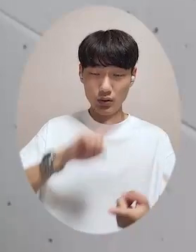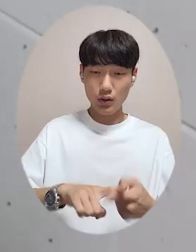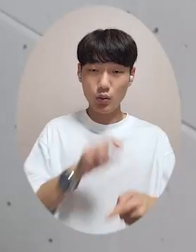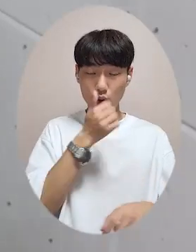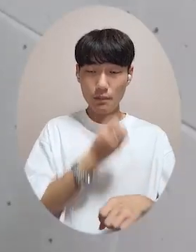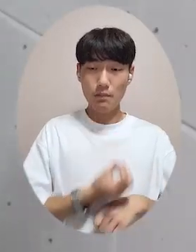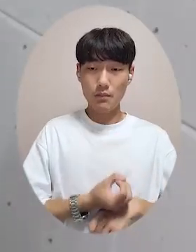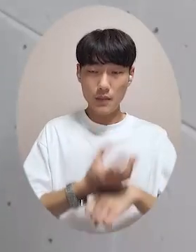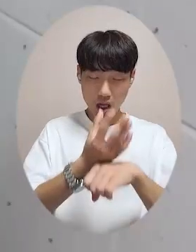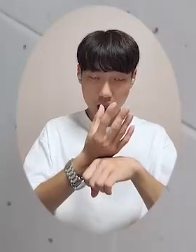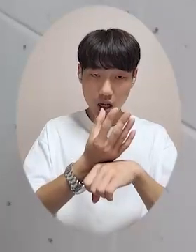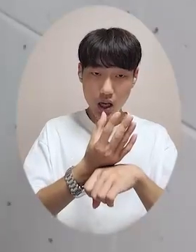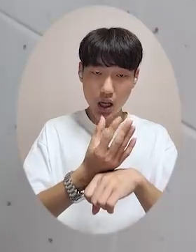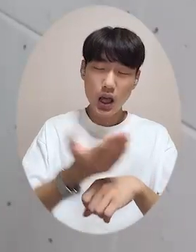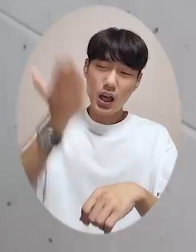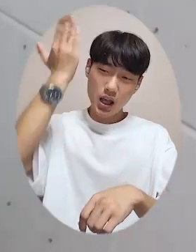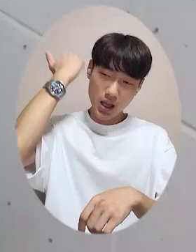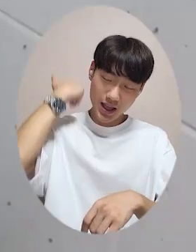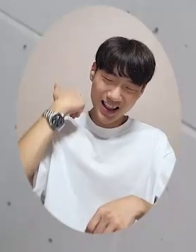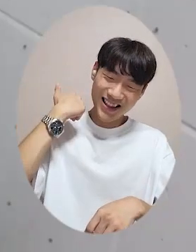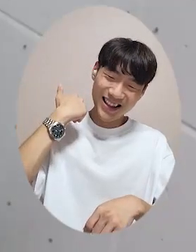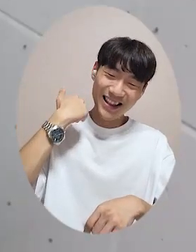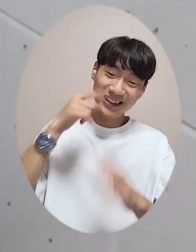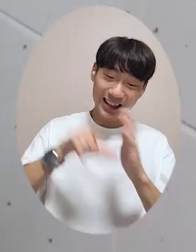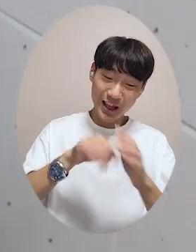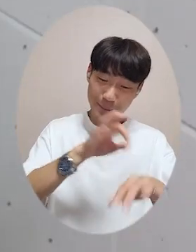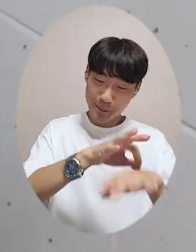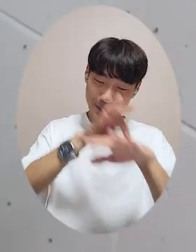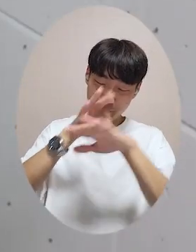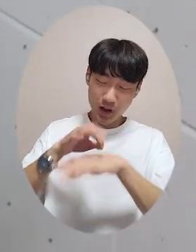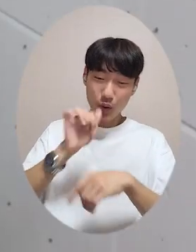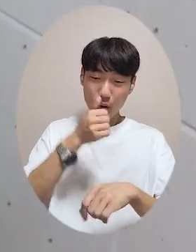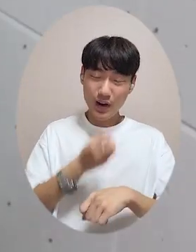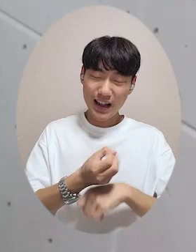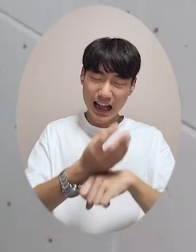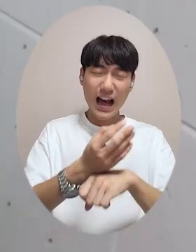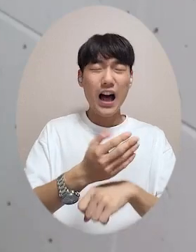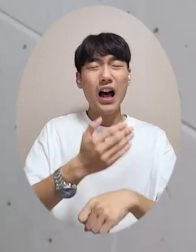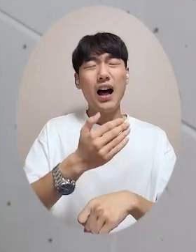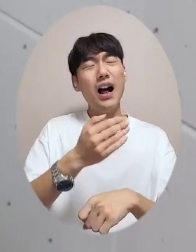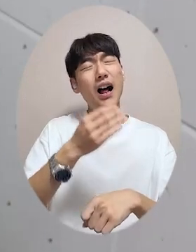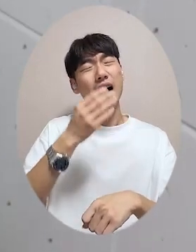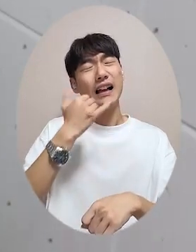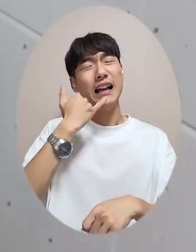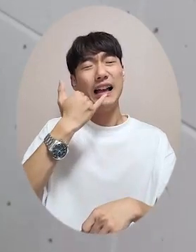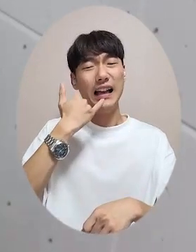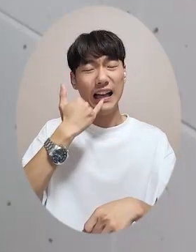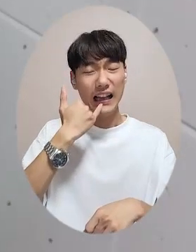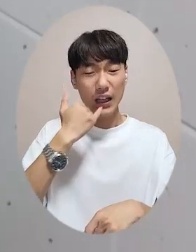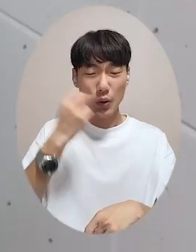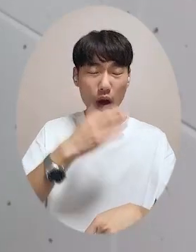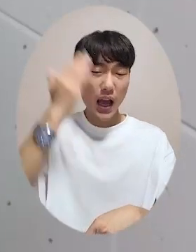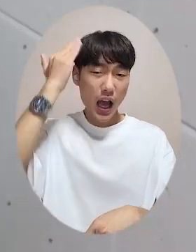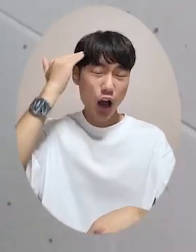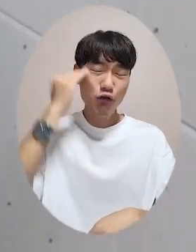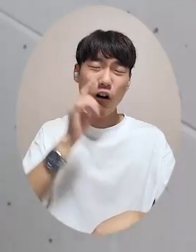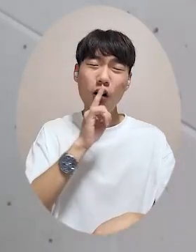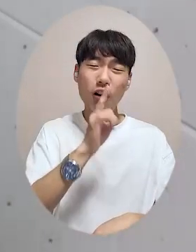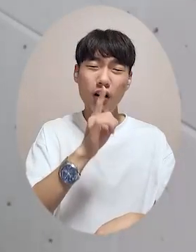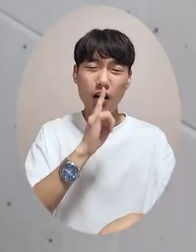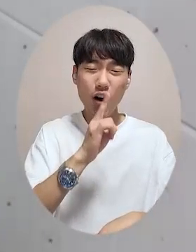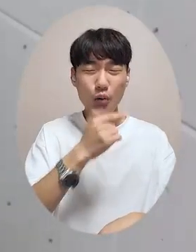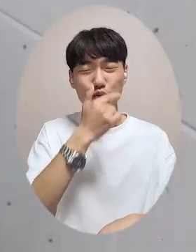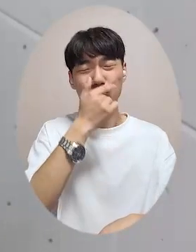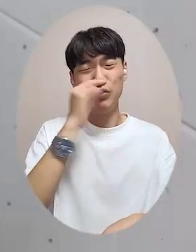했으면 그나마 많이 나았을 텐데 어렸을 때는 이제 한국어도 많이 몰랐었고 왜냐면 네. 이제 책도 많이